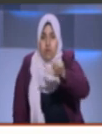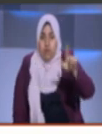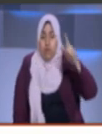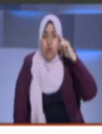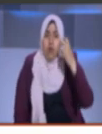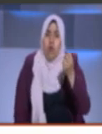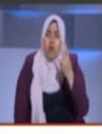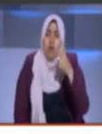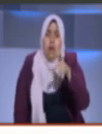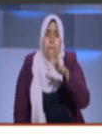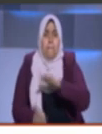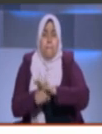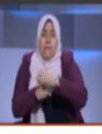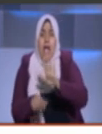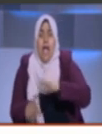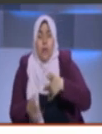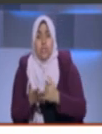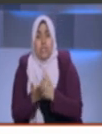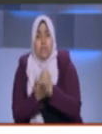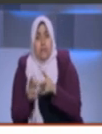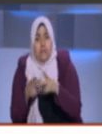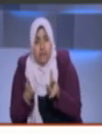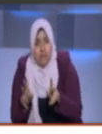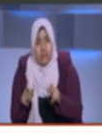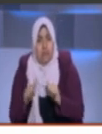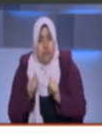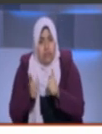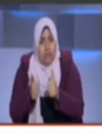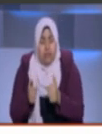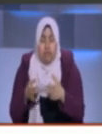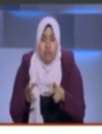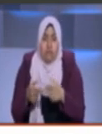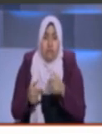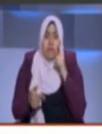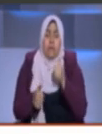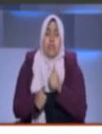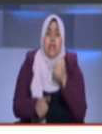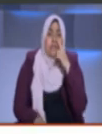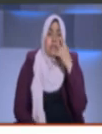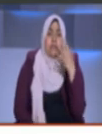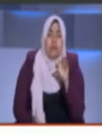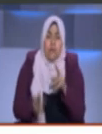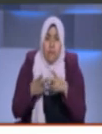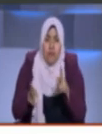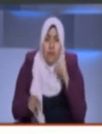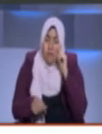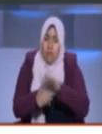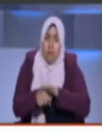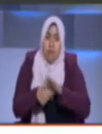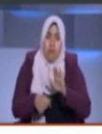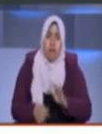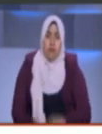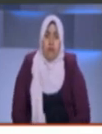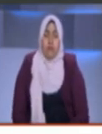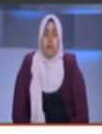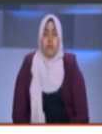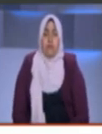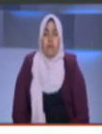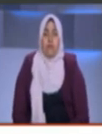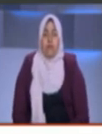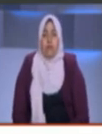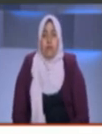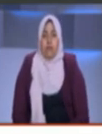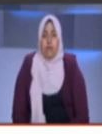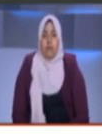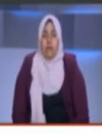الابتدائية والثانوية العامة، وبدأ التحضير لامتحان الثانوية العامة هنا في ألمانيا. هي بس الصفوف العليا اللي بدأت ترجع. الصفوف العليا